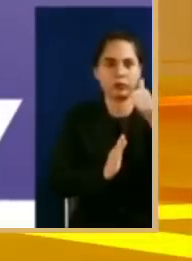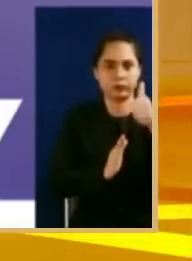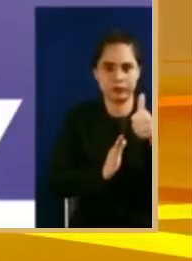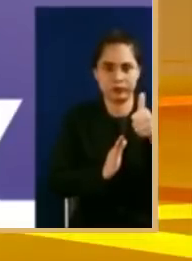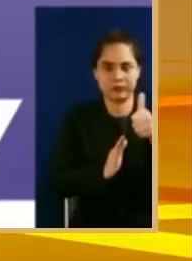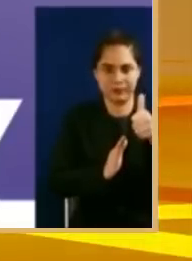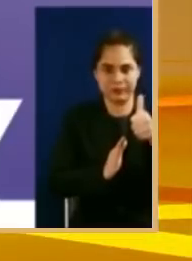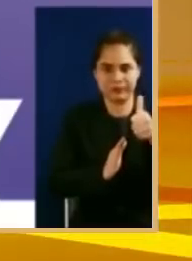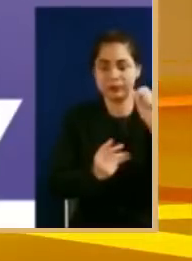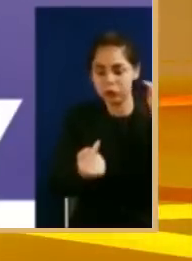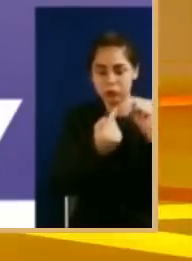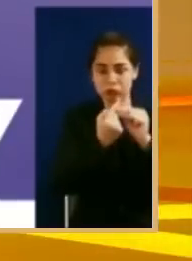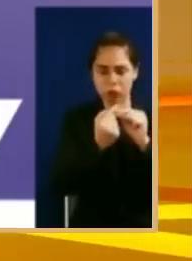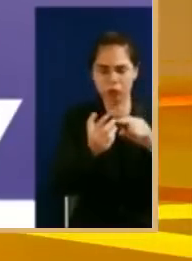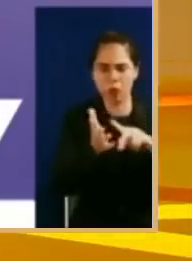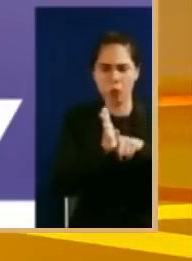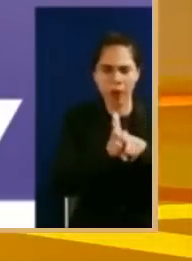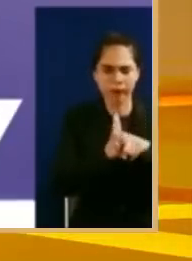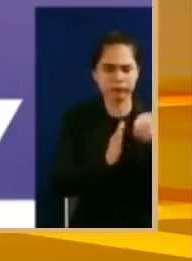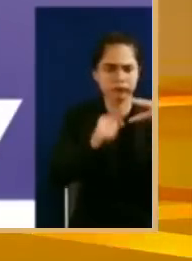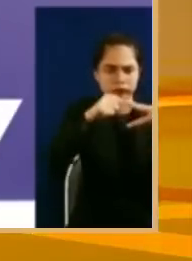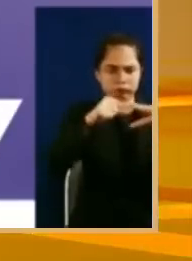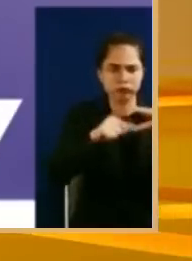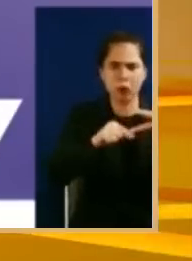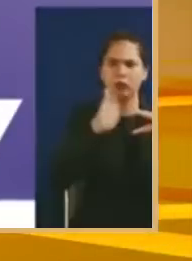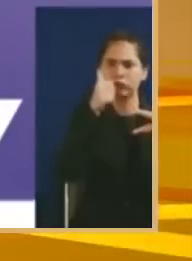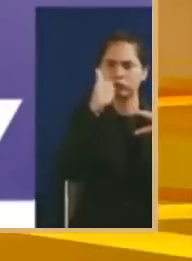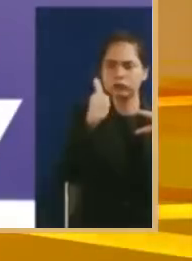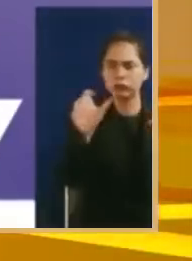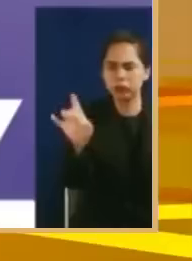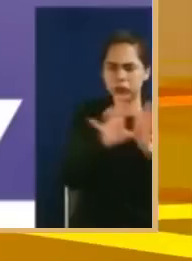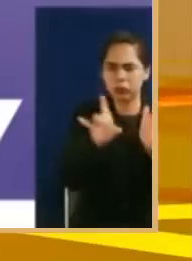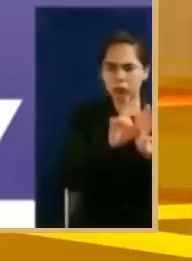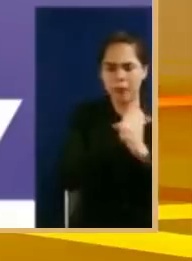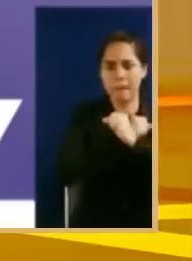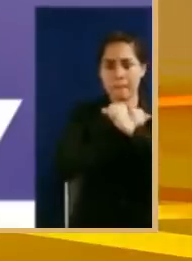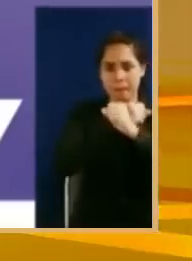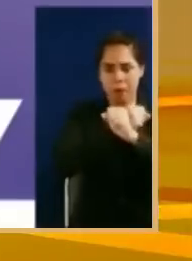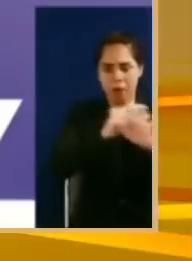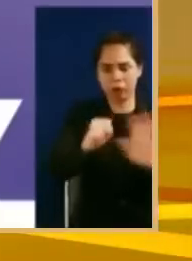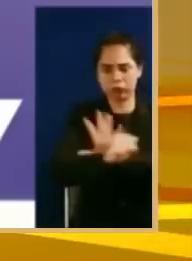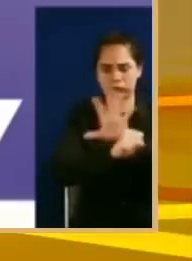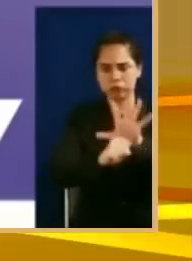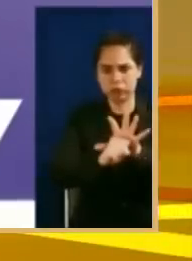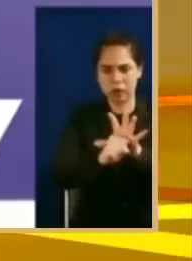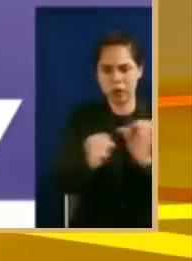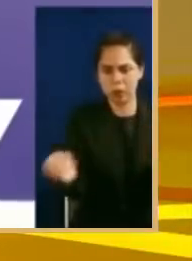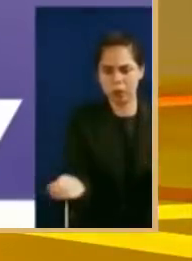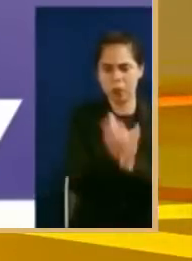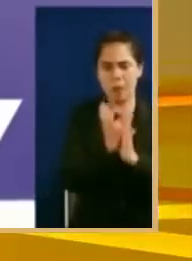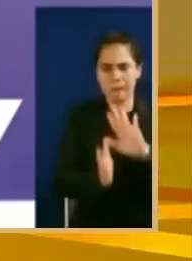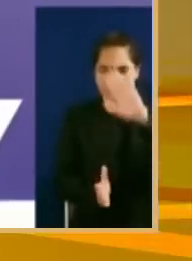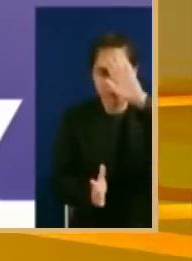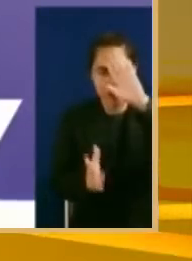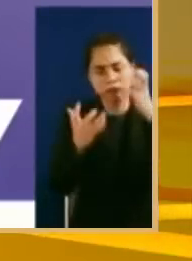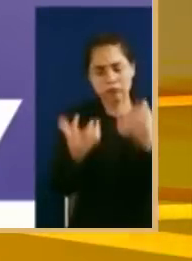ลดลงได้มากกว่าร้อยละ 90นะคะเพราะฉะนั้นเมื่อวานนี้รวมกันเฉพาะกิจขอให้ผู้ปกครองพาเด็กๆไป